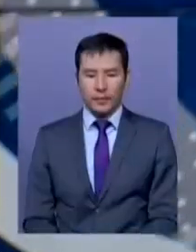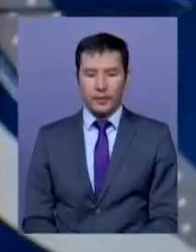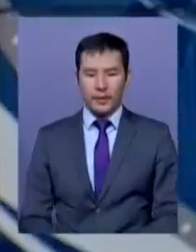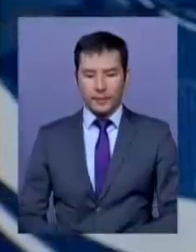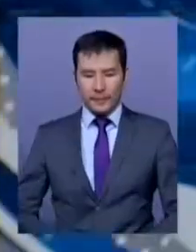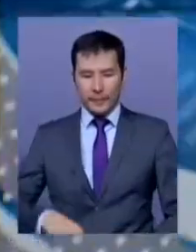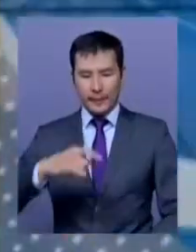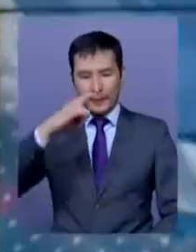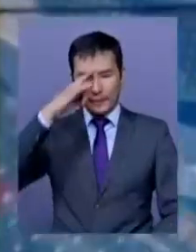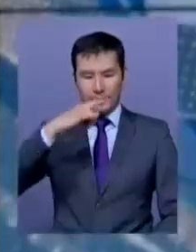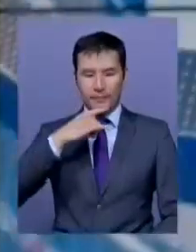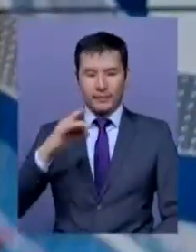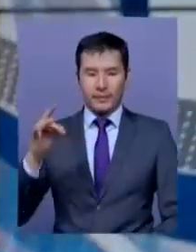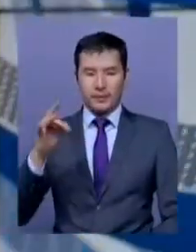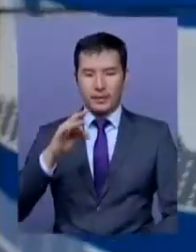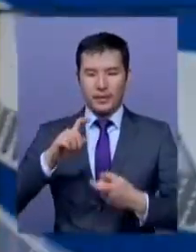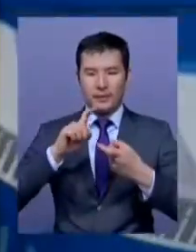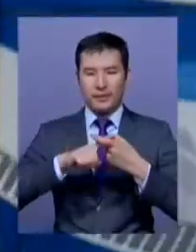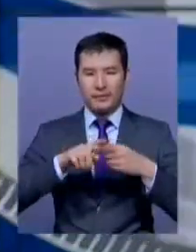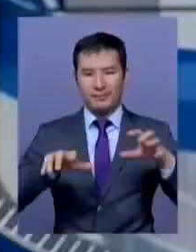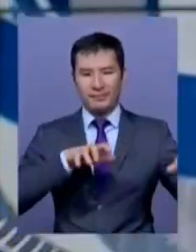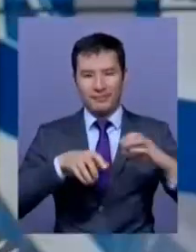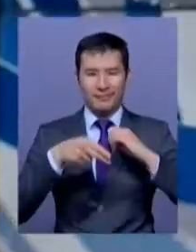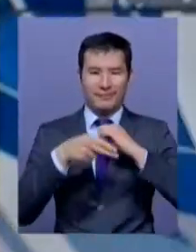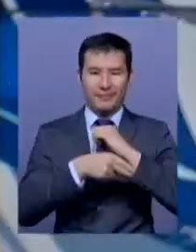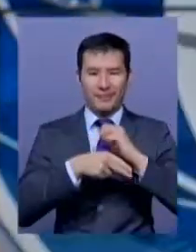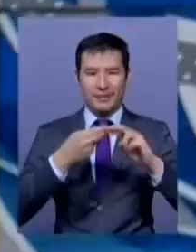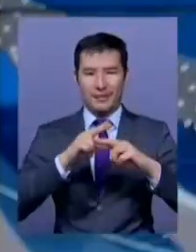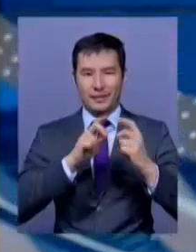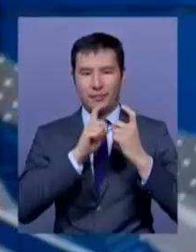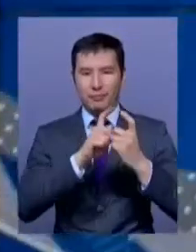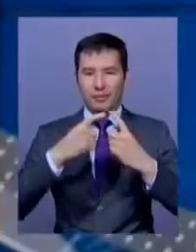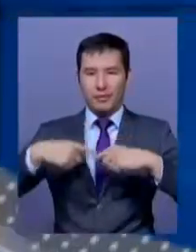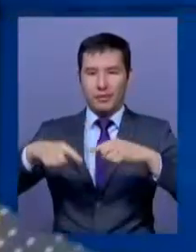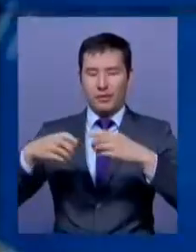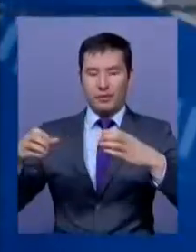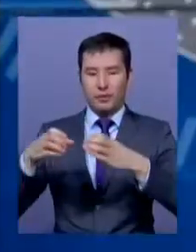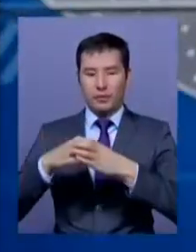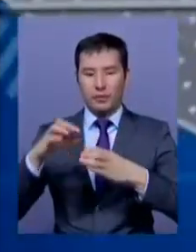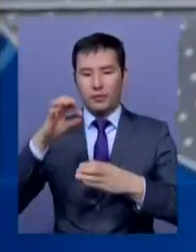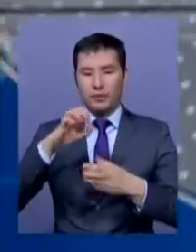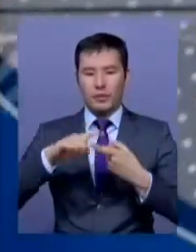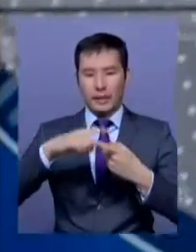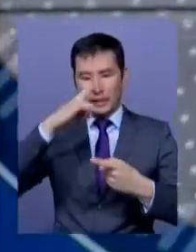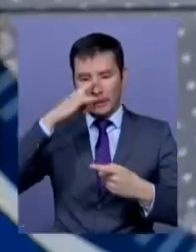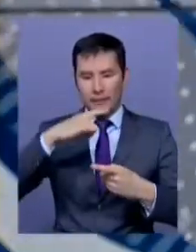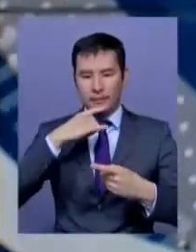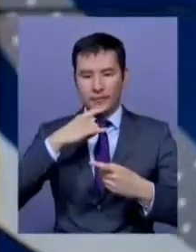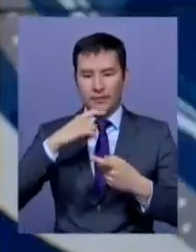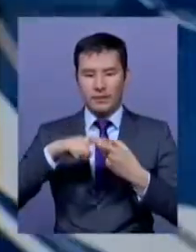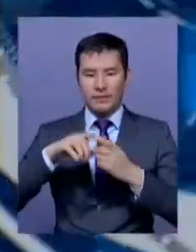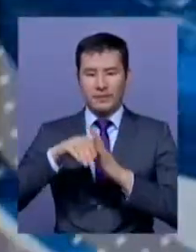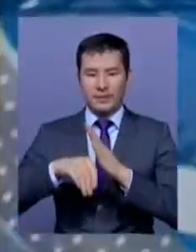Қазақстан Республикасы сыбайлас жемқорлыққа қарсы іс-қимыл агенттігінің төрағасы Алик Шпекбаев Транспаренси Қазақстан қамқоршылық